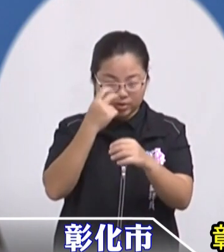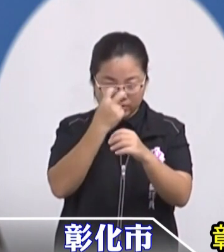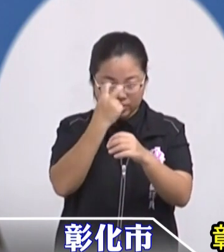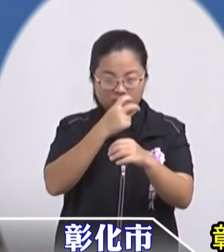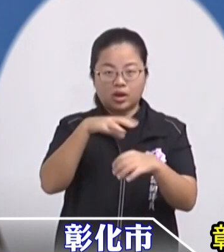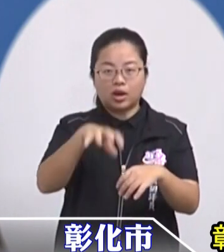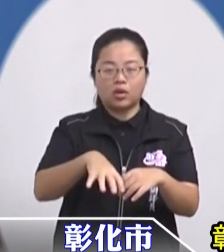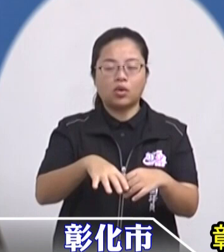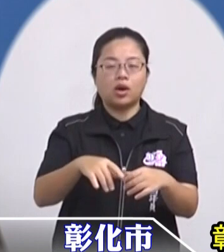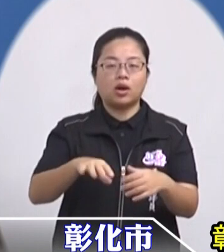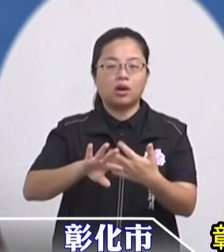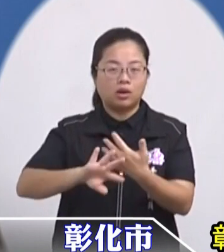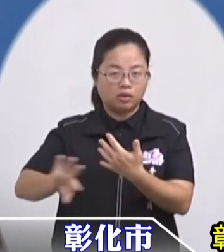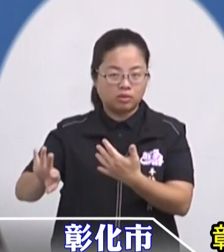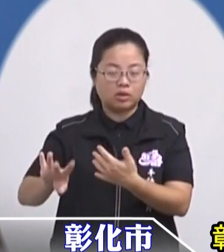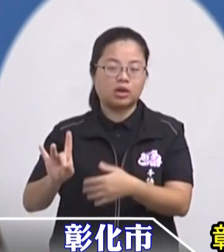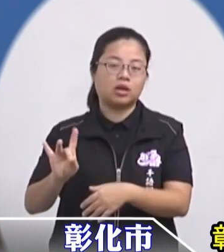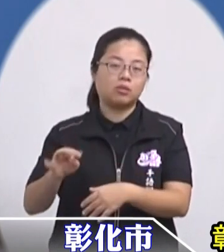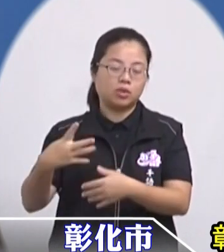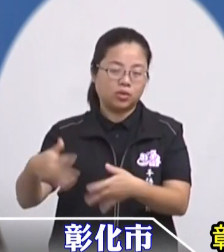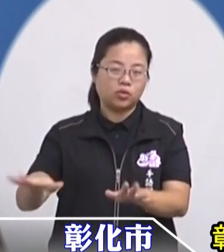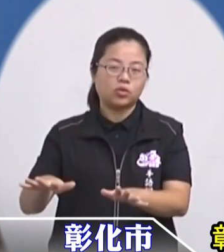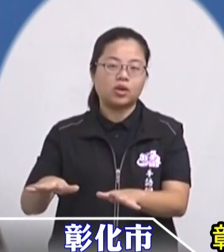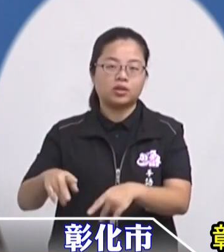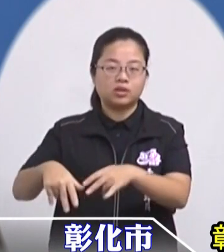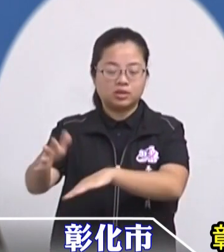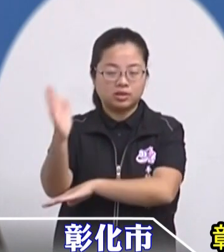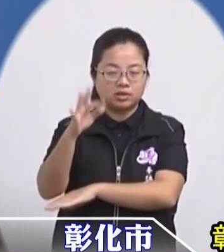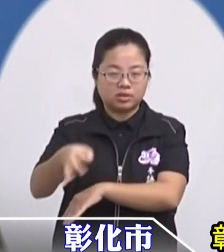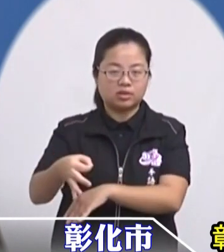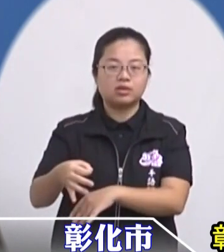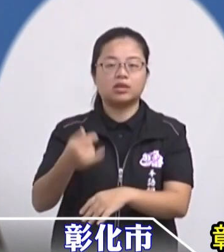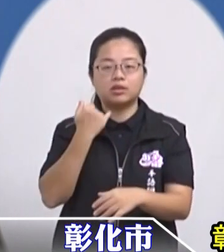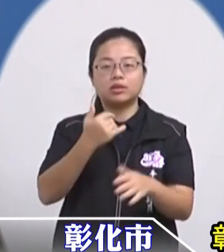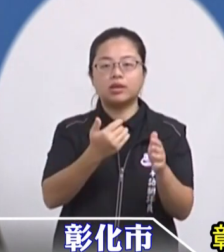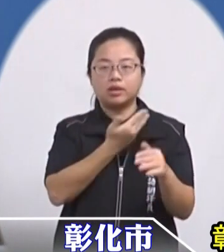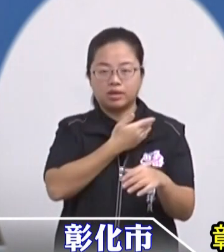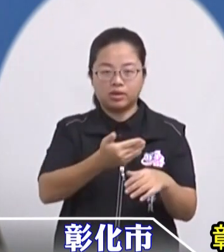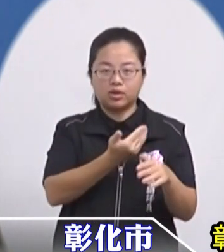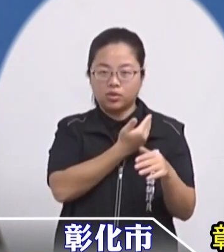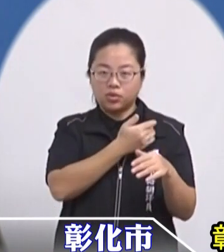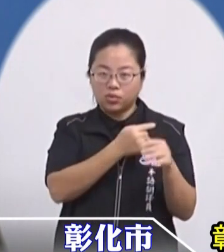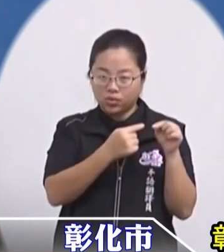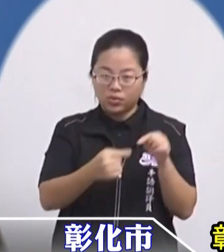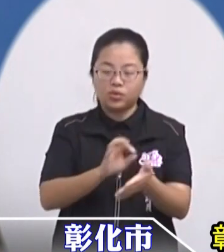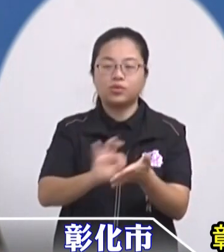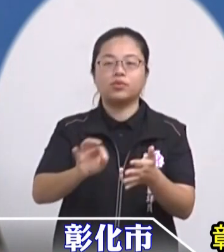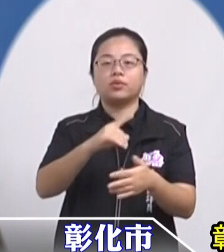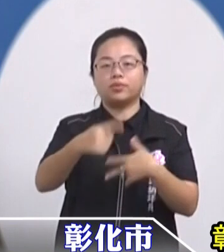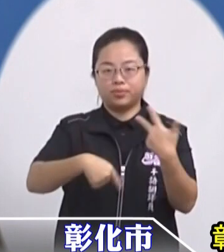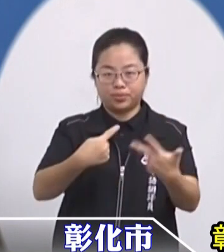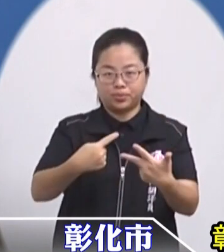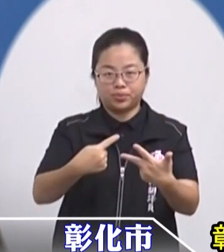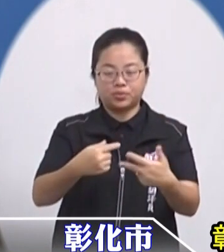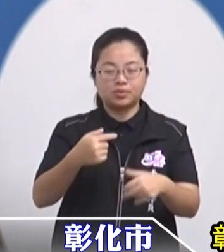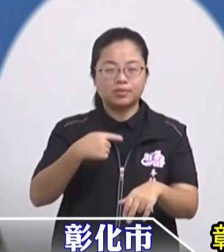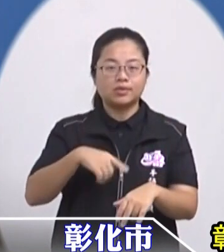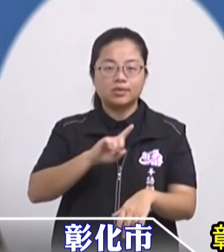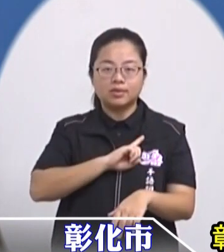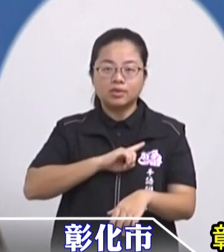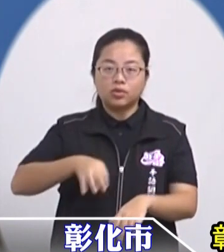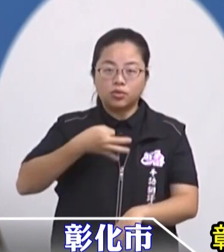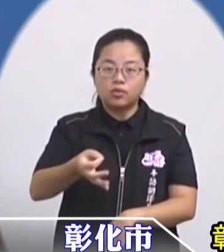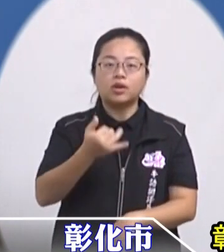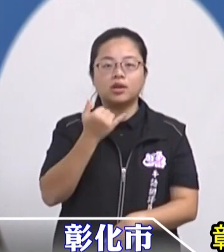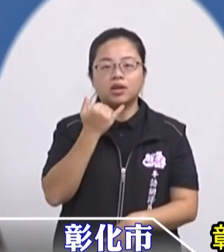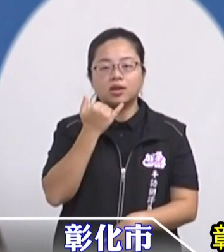立证明行政费用，你都要自己出哦。啊，这张才有价值的，上无让你冻一礼拜啦哈。那你讲我自己在厝里会使无？可以，